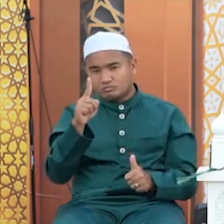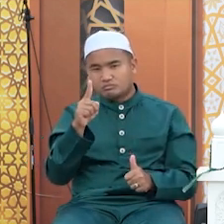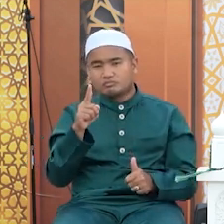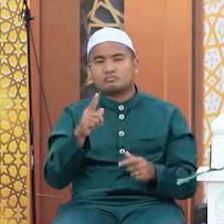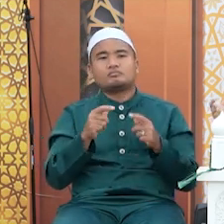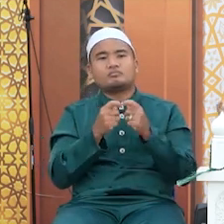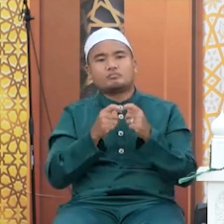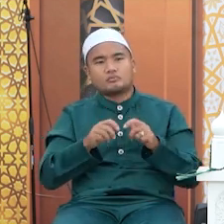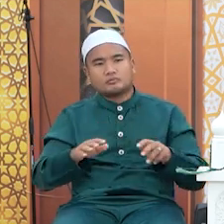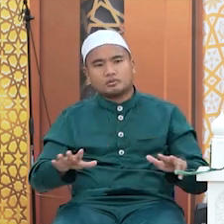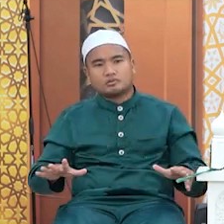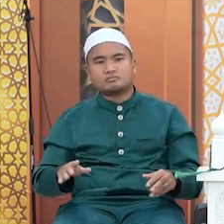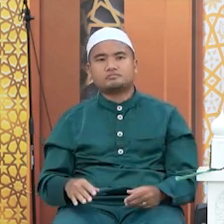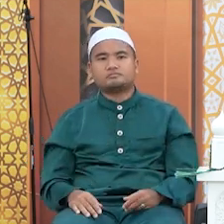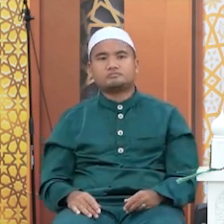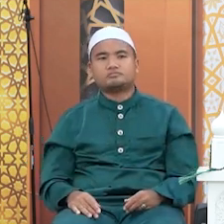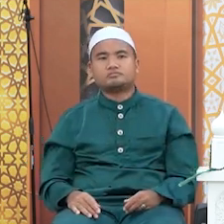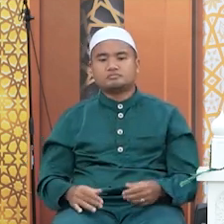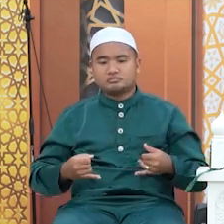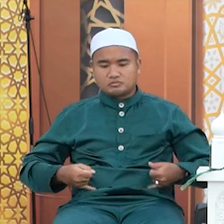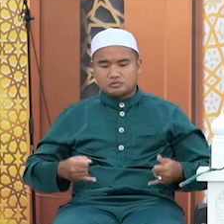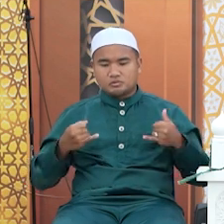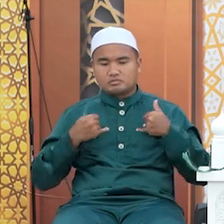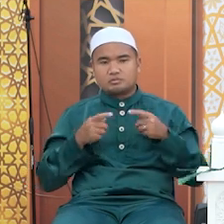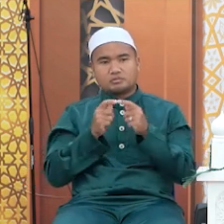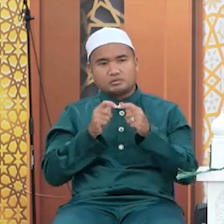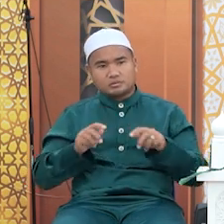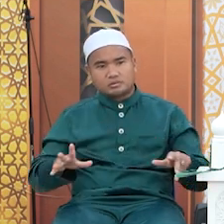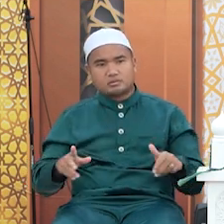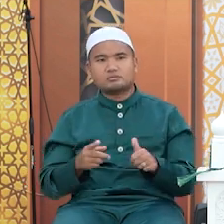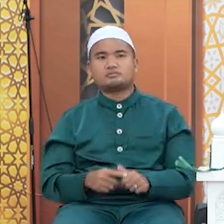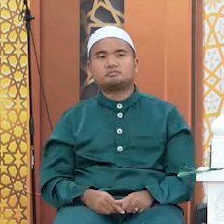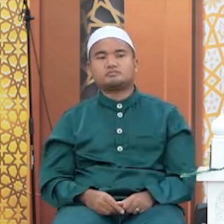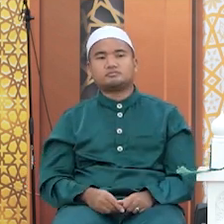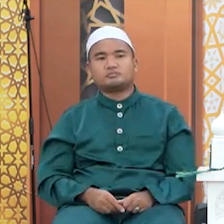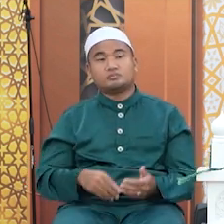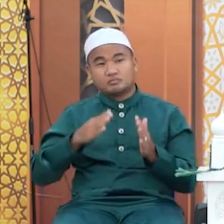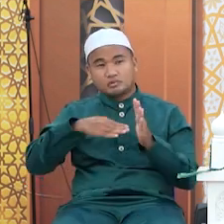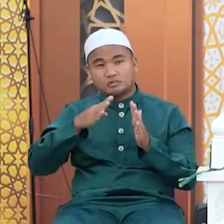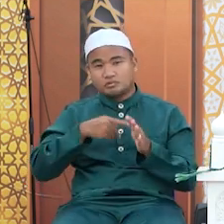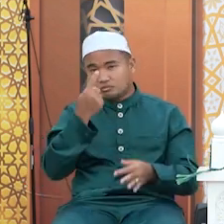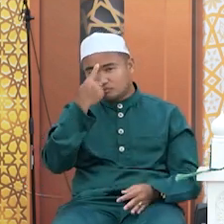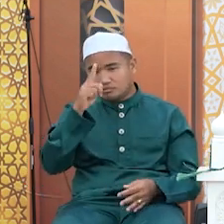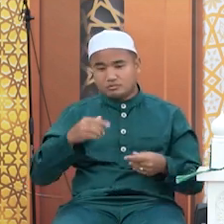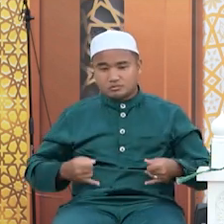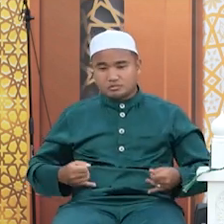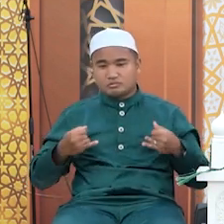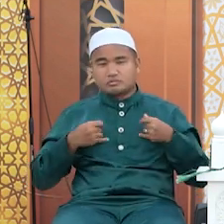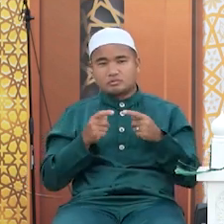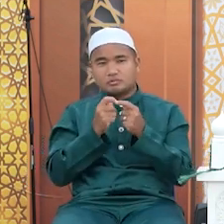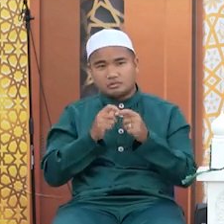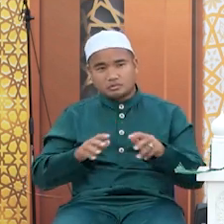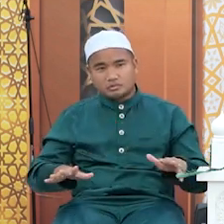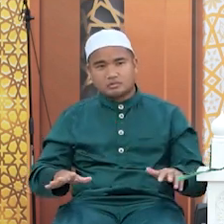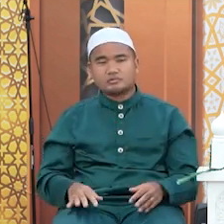tenang. Orang kahwin ni tenang. Kita tengok masa kita belum kahwin, ha? Allah Akbar,